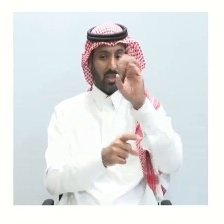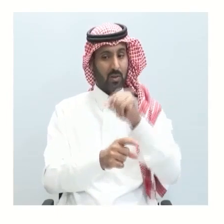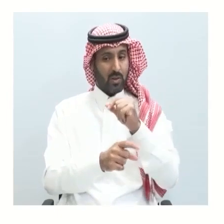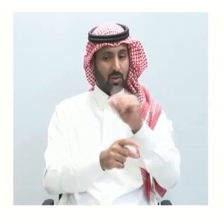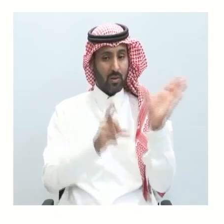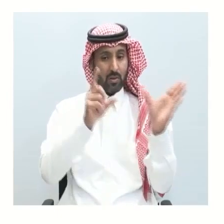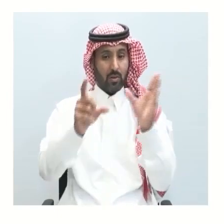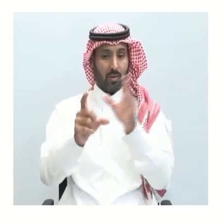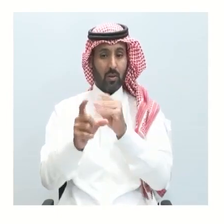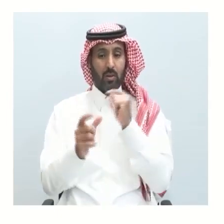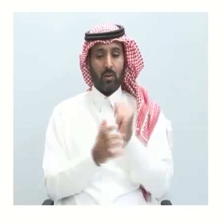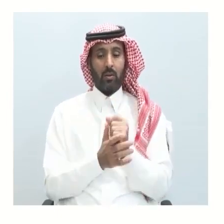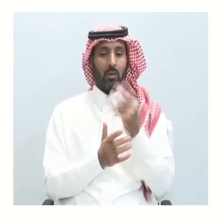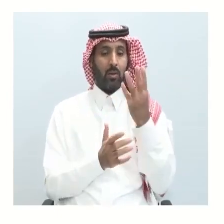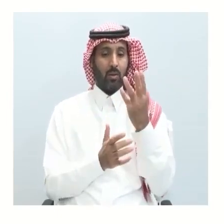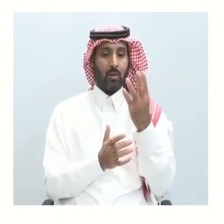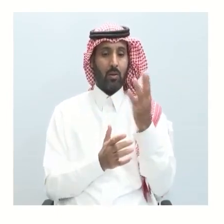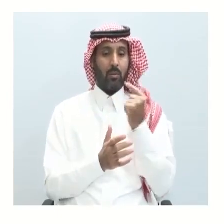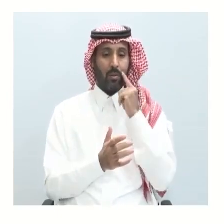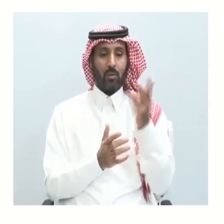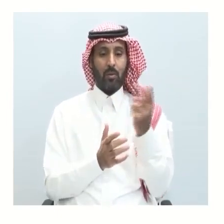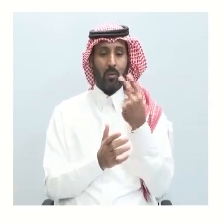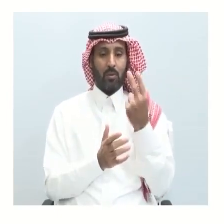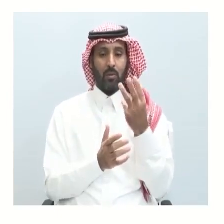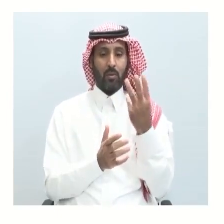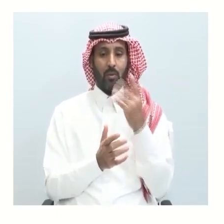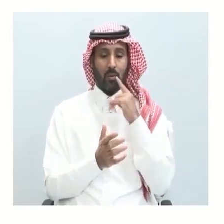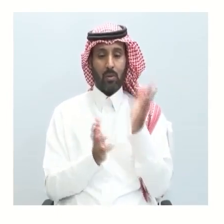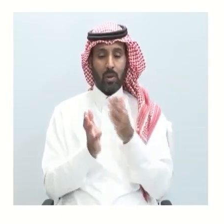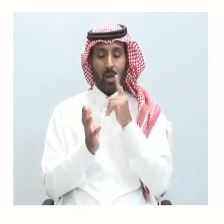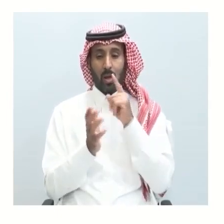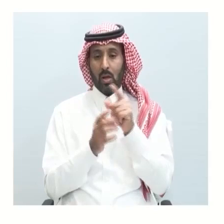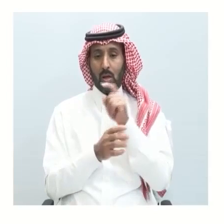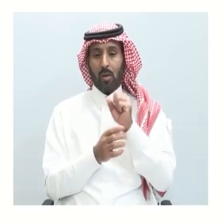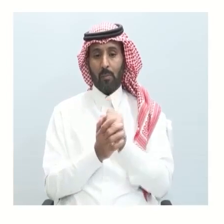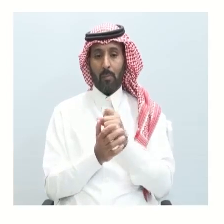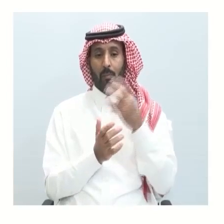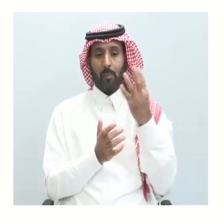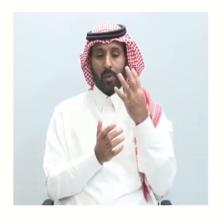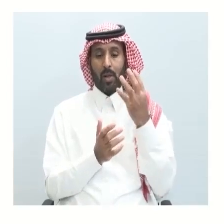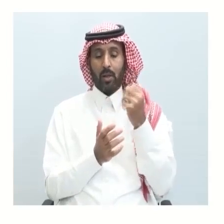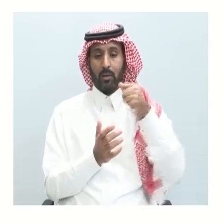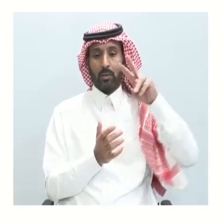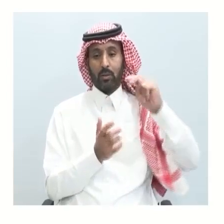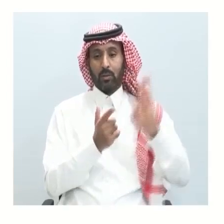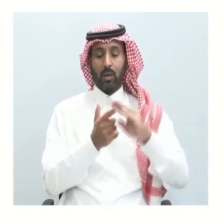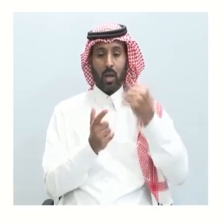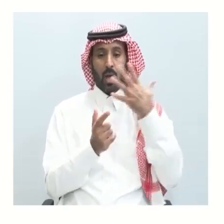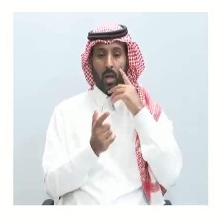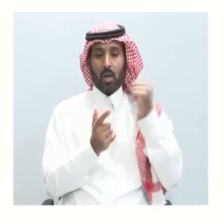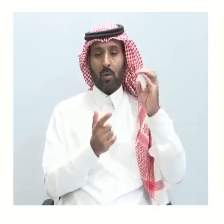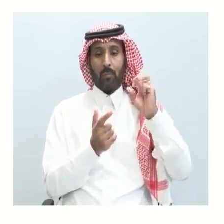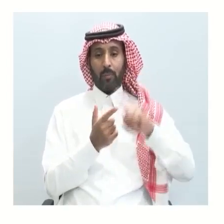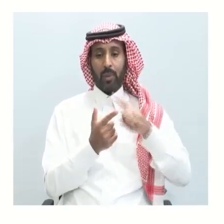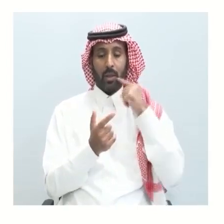لدي كل الأربع مواد يوجد فيها معاملات. بالنسبة للنشادر 4، الأكسجين 5، أكسيد